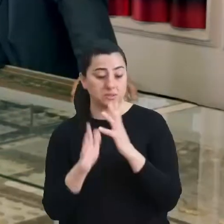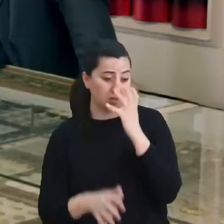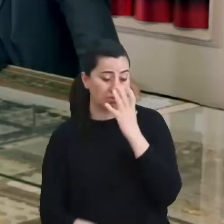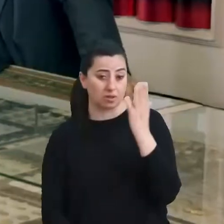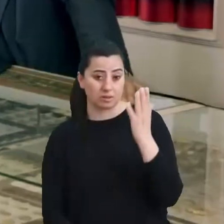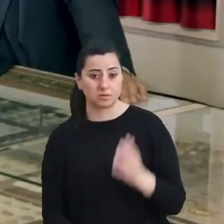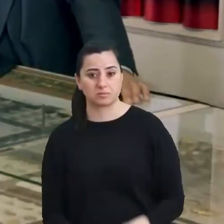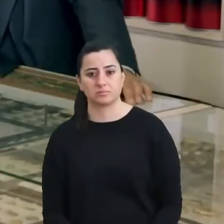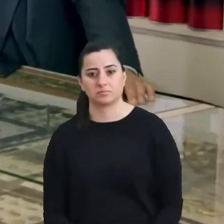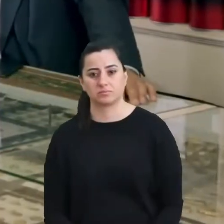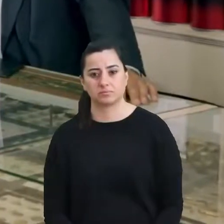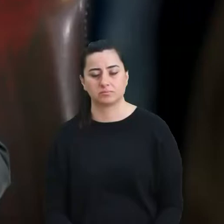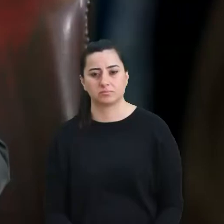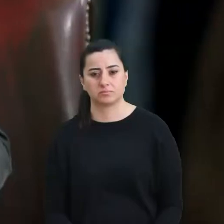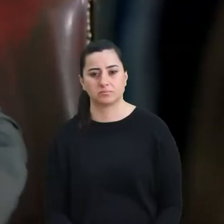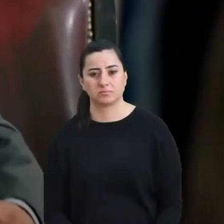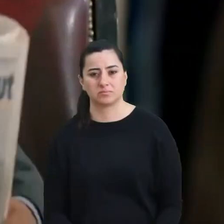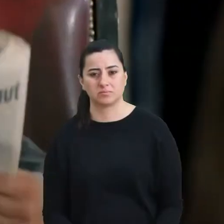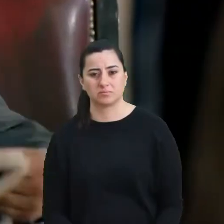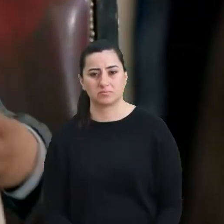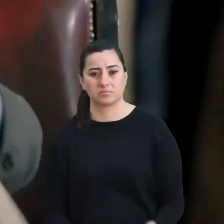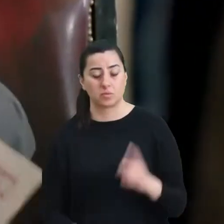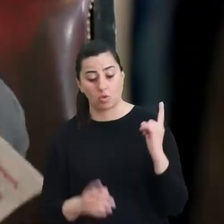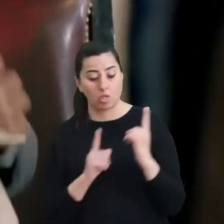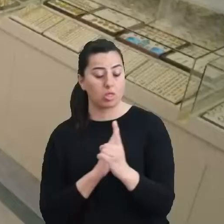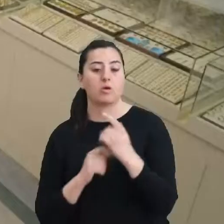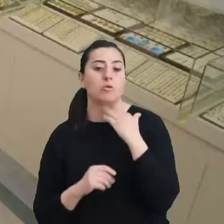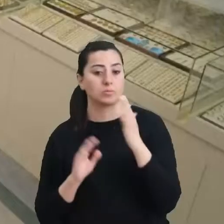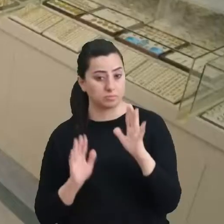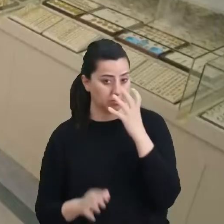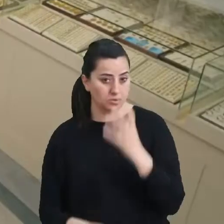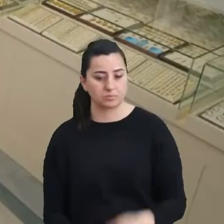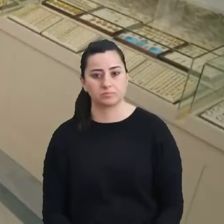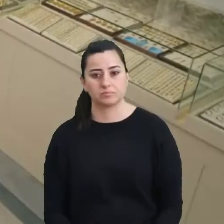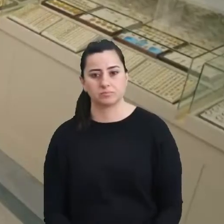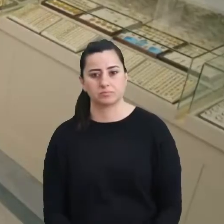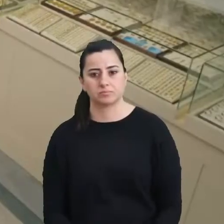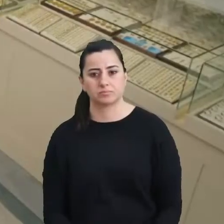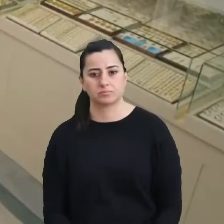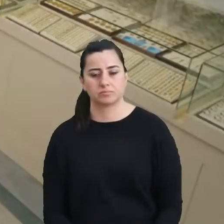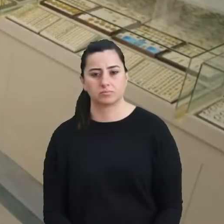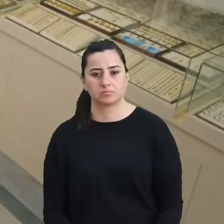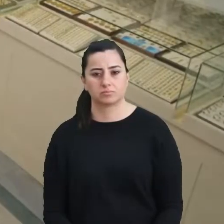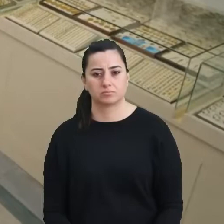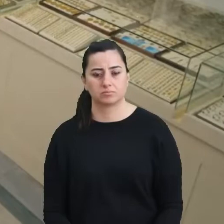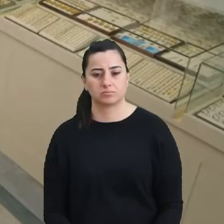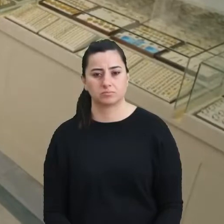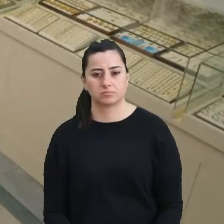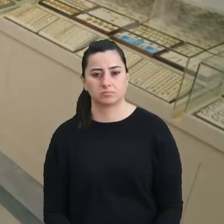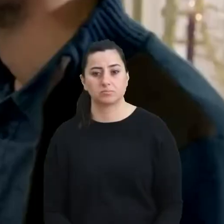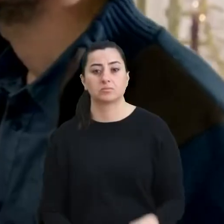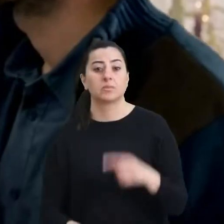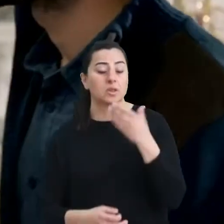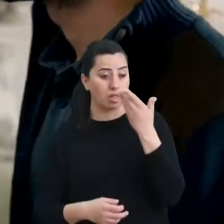bekle. Öyle bedavadan önü geçmek yok. Gazeteyi bırakıp ayağa kalktı. Didiklerimi iyice yazdın mı